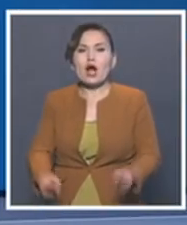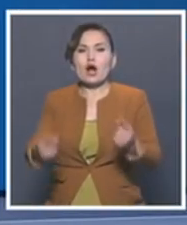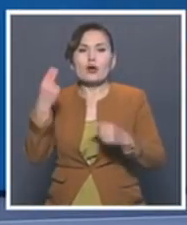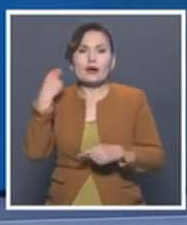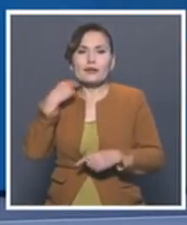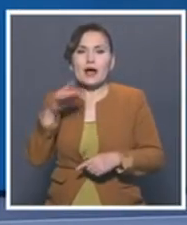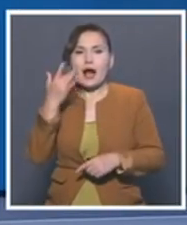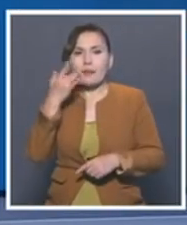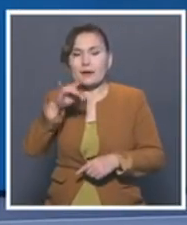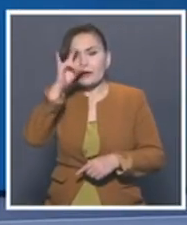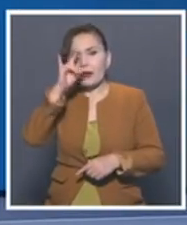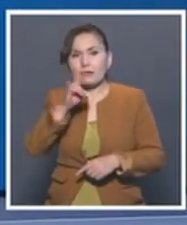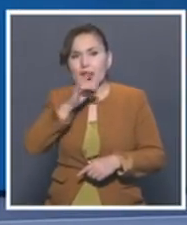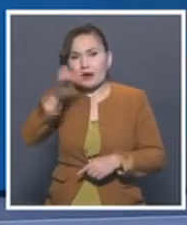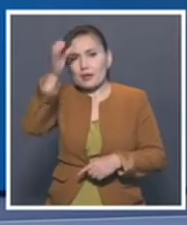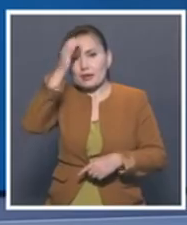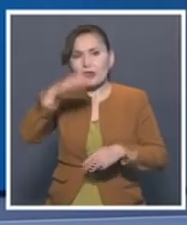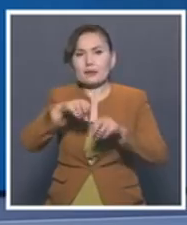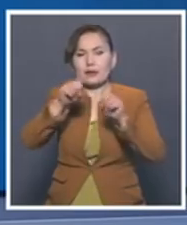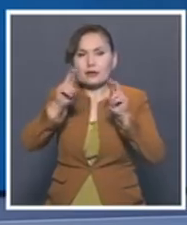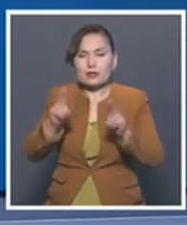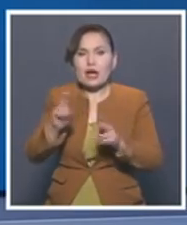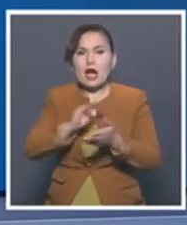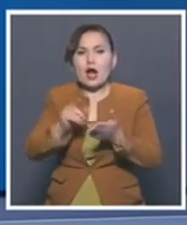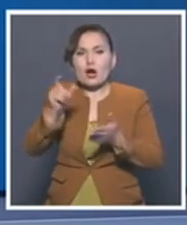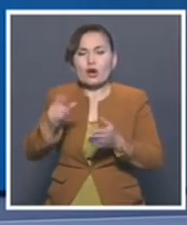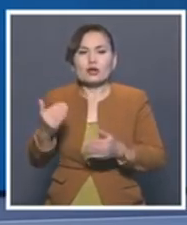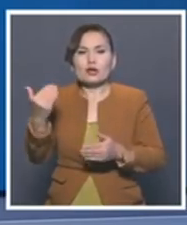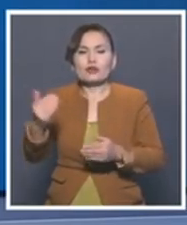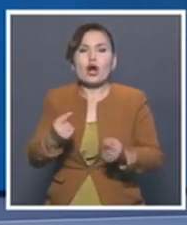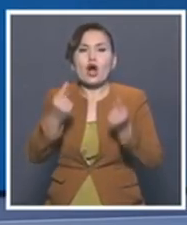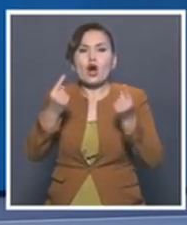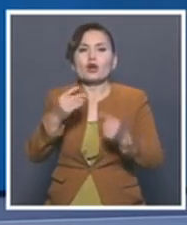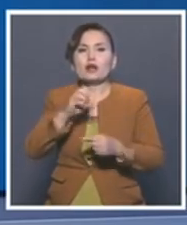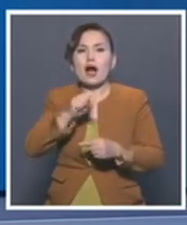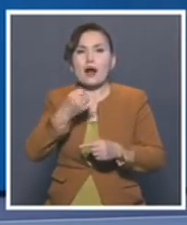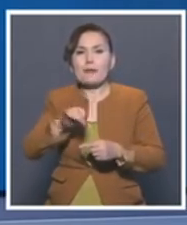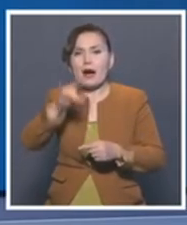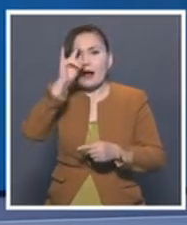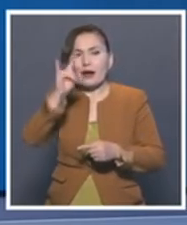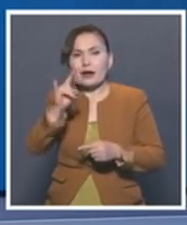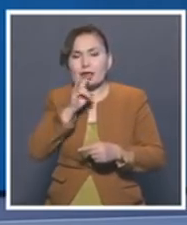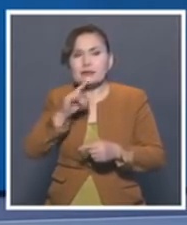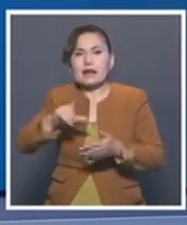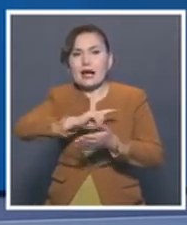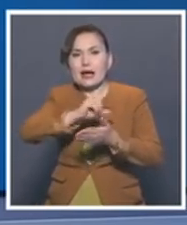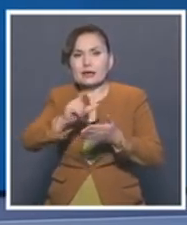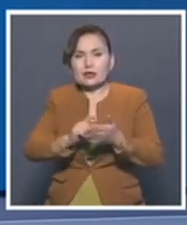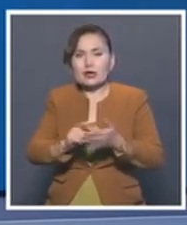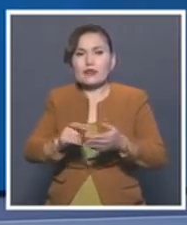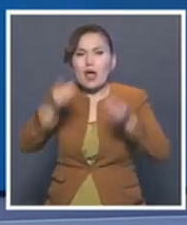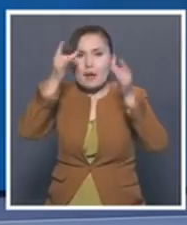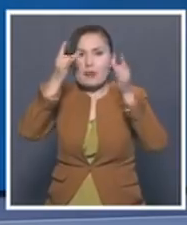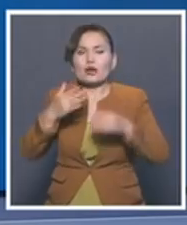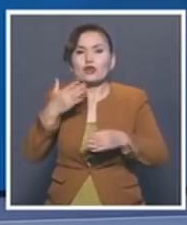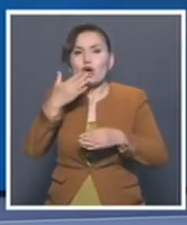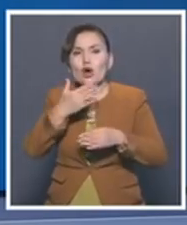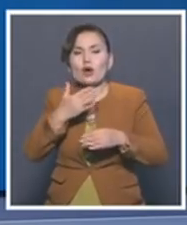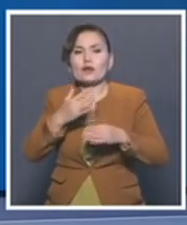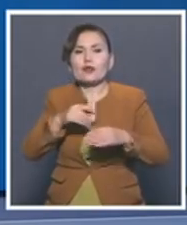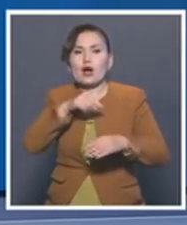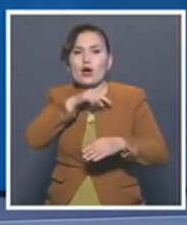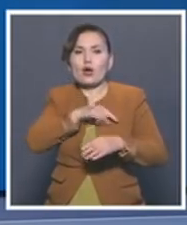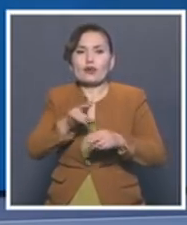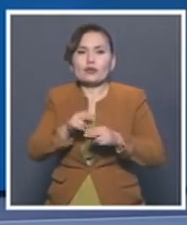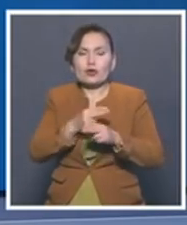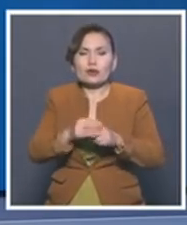Ұлыбритания, Америка және Қазақстан ғалымдары, сарапшылар мен жазушылары ұлы Абайдың қазақ әдебиеті мен мәдениетіне және ұлттық дүниетанымына қосқан